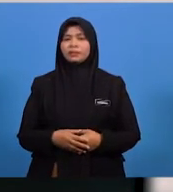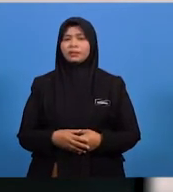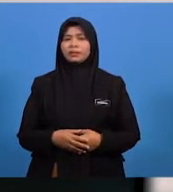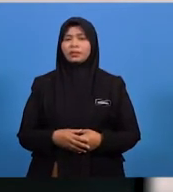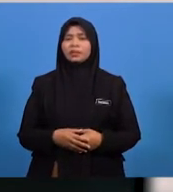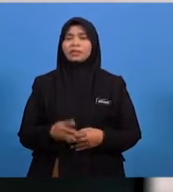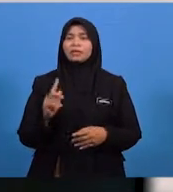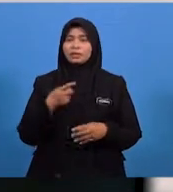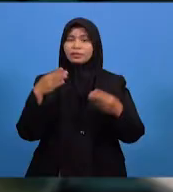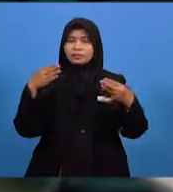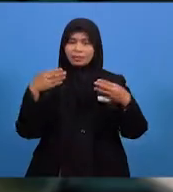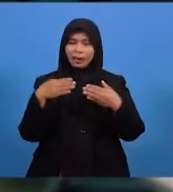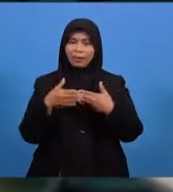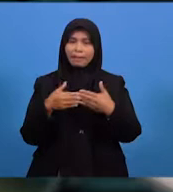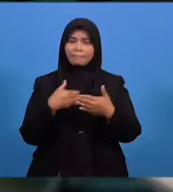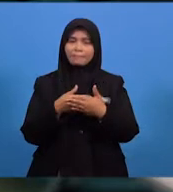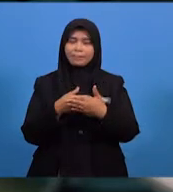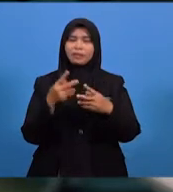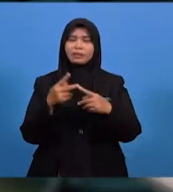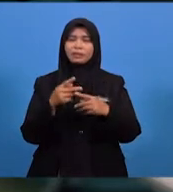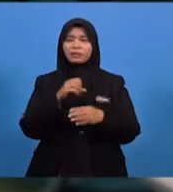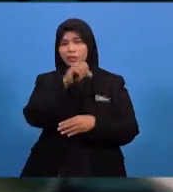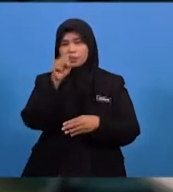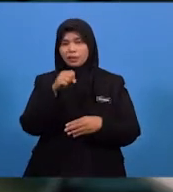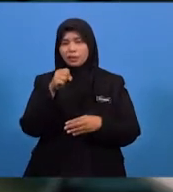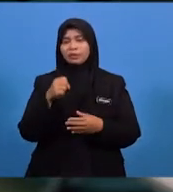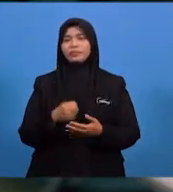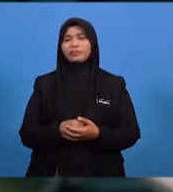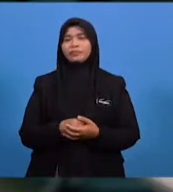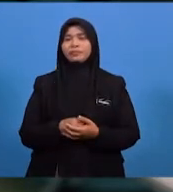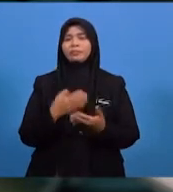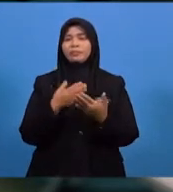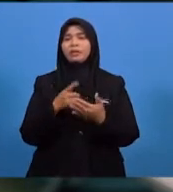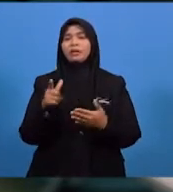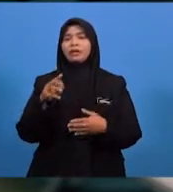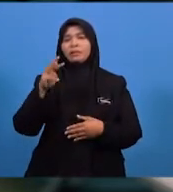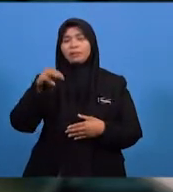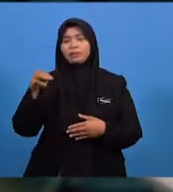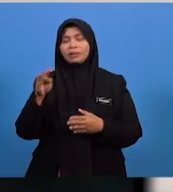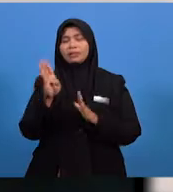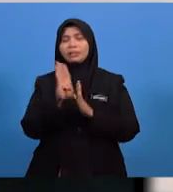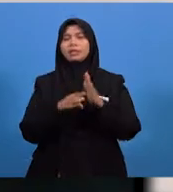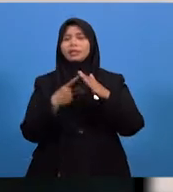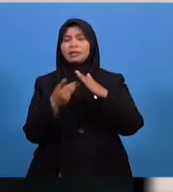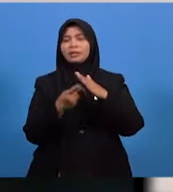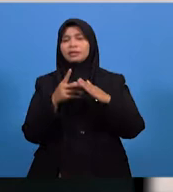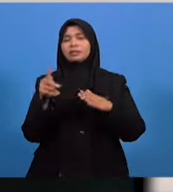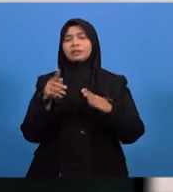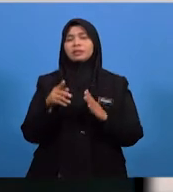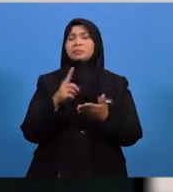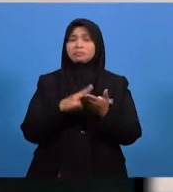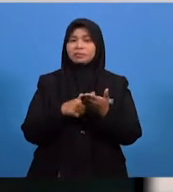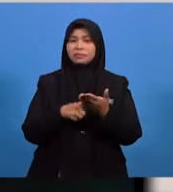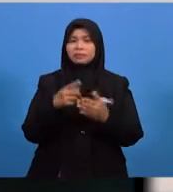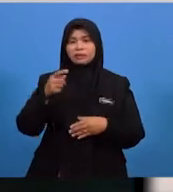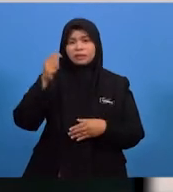soalan pemahaman Baiklah murid-murid berdasarkan perbincangan kita tadi dapat